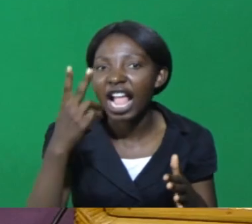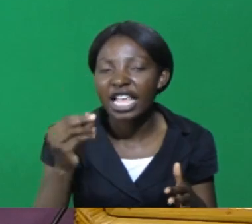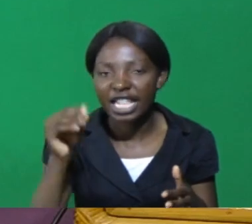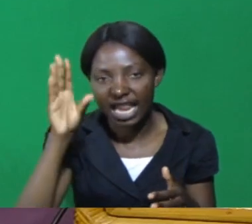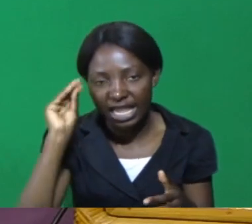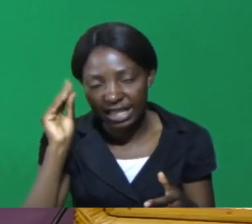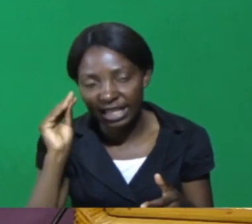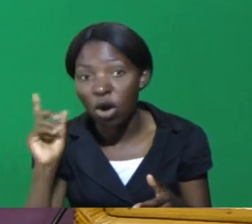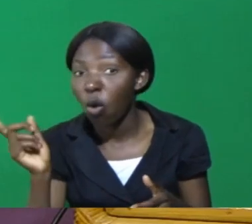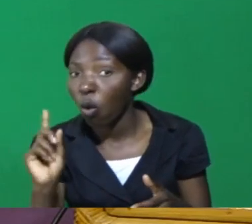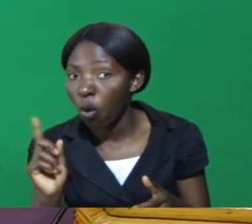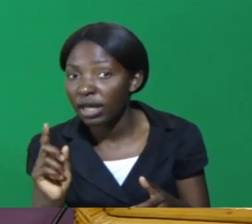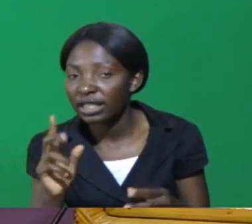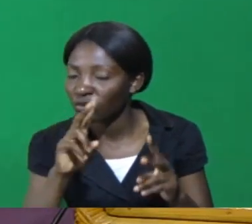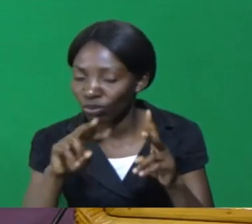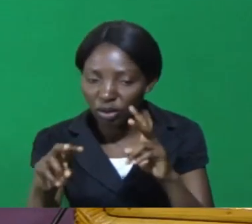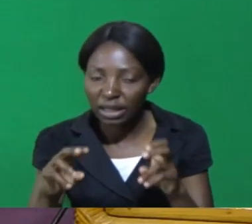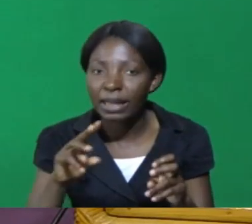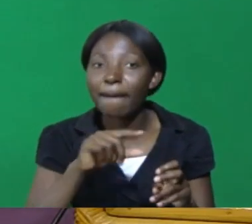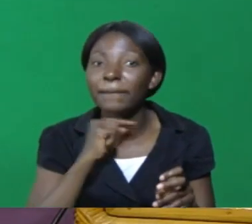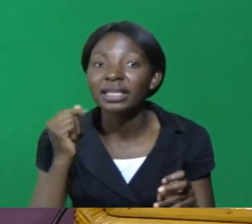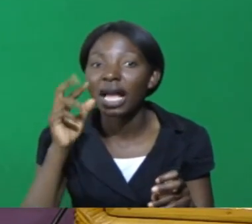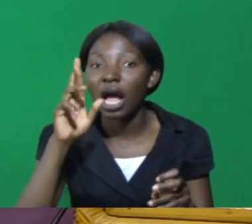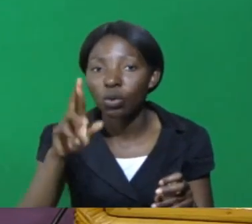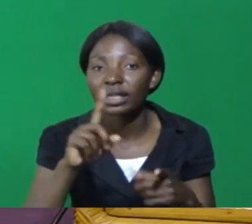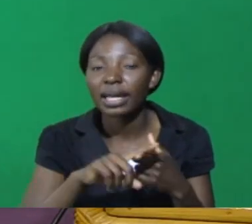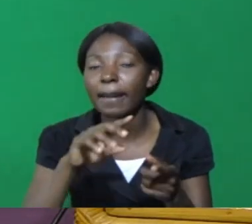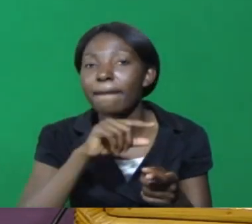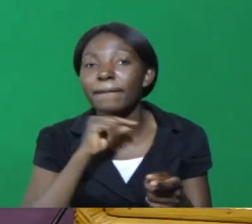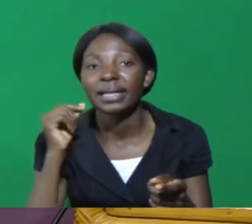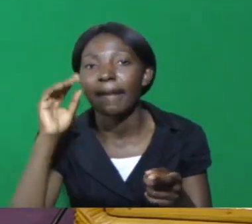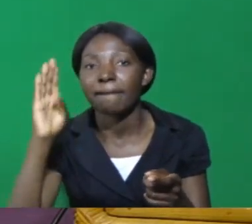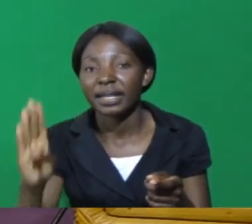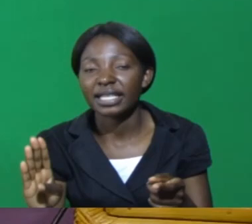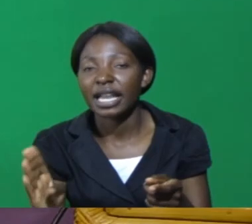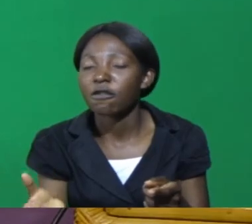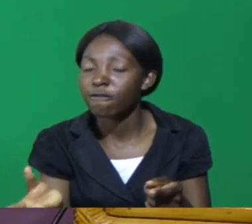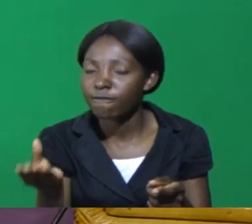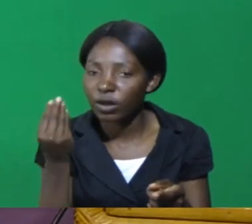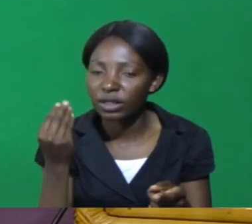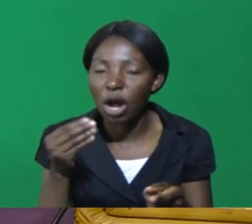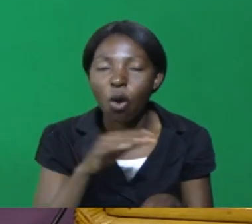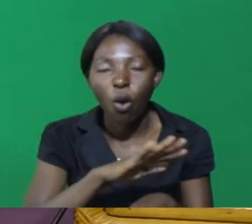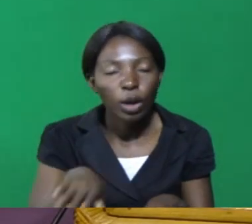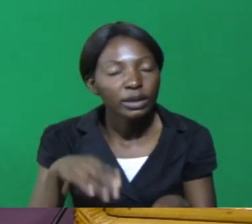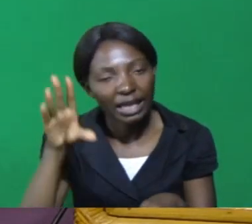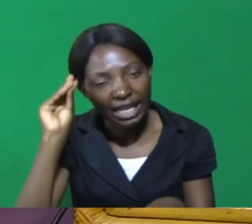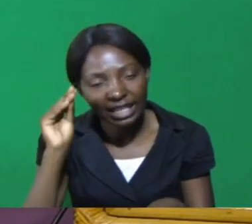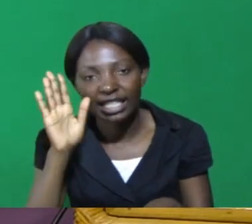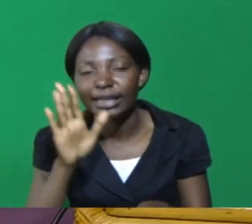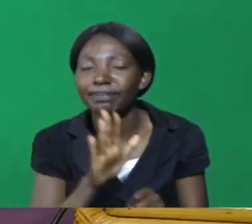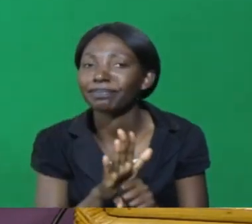Chaunongoita unopancha uchisecha Pastor Rwodzi and Pastor Betera, unobva waona panobuda zvidzidzo zvese izvozvi